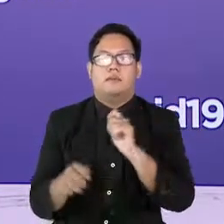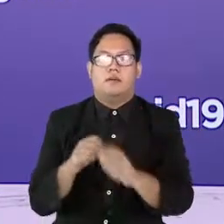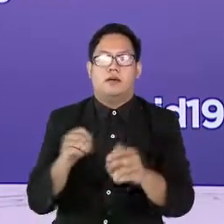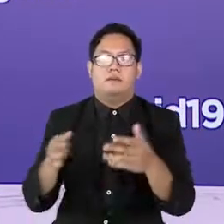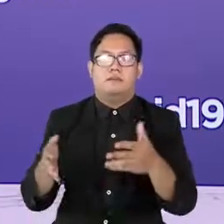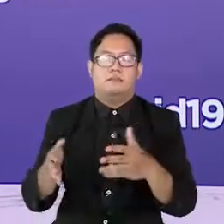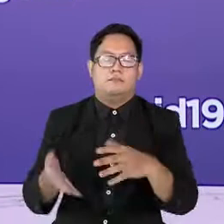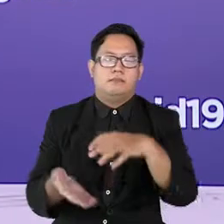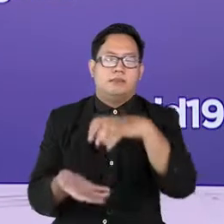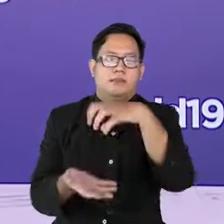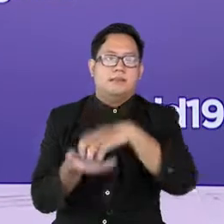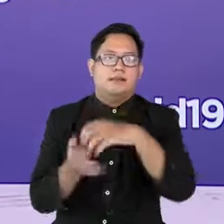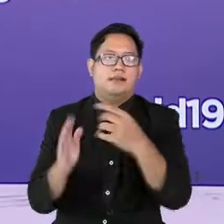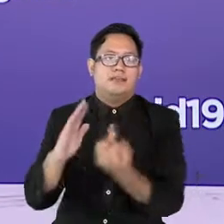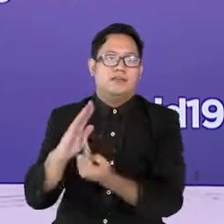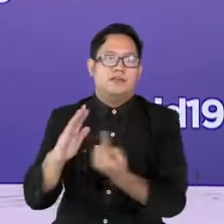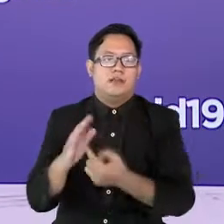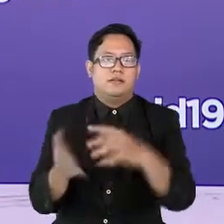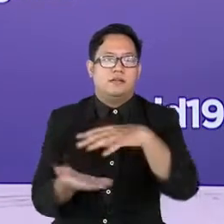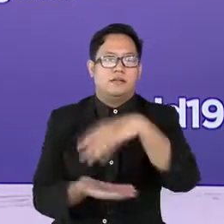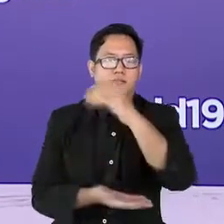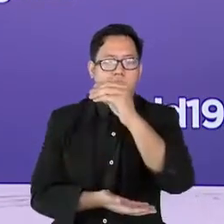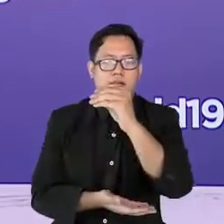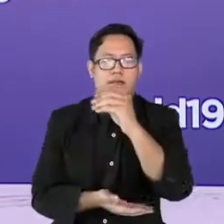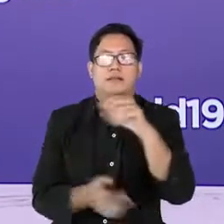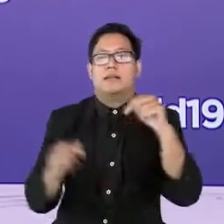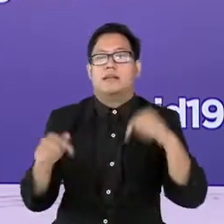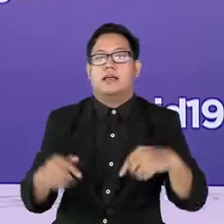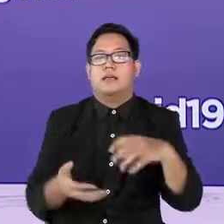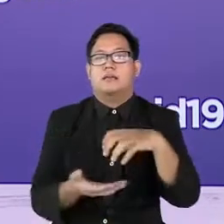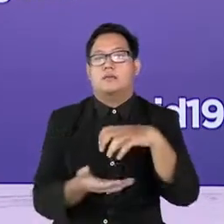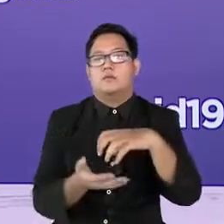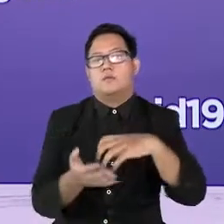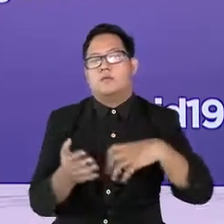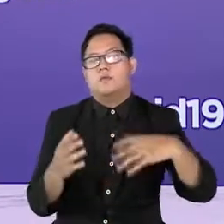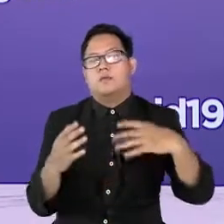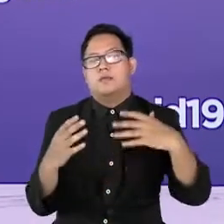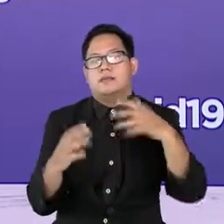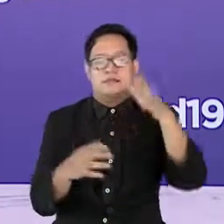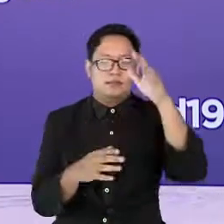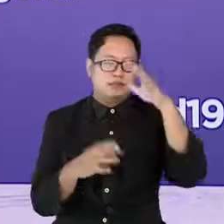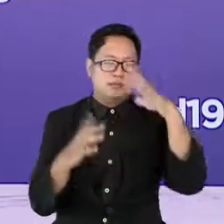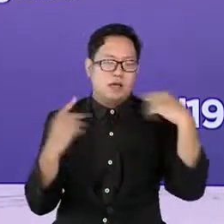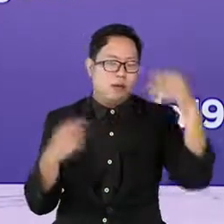terpusat dan saat ini di luar wilayah jawa-bali sudah tersedia